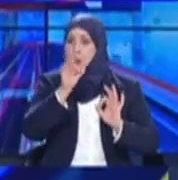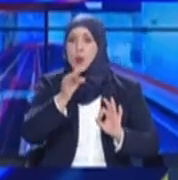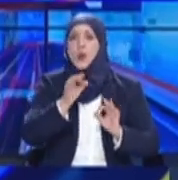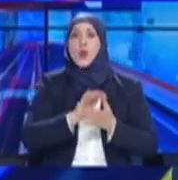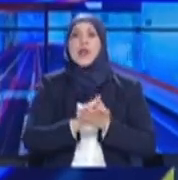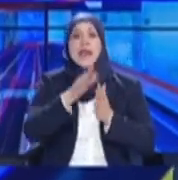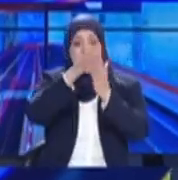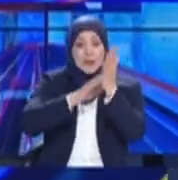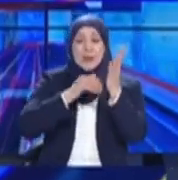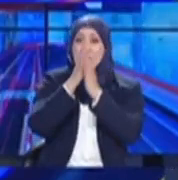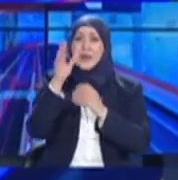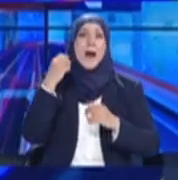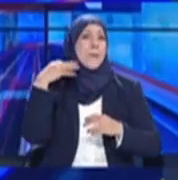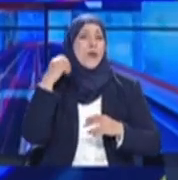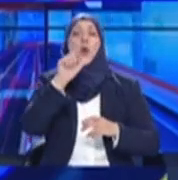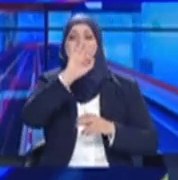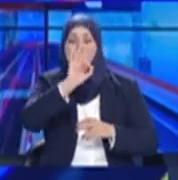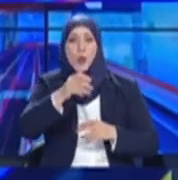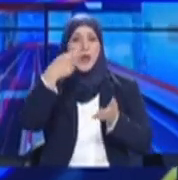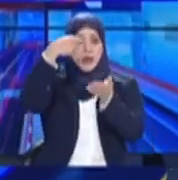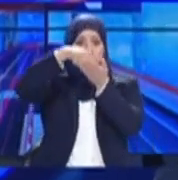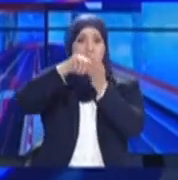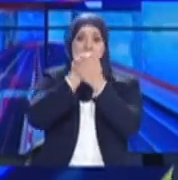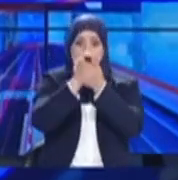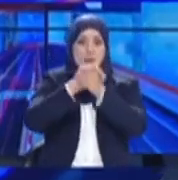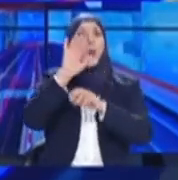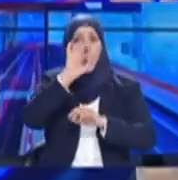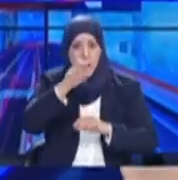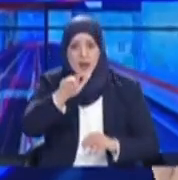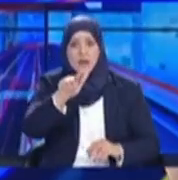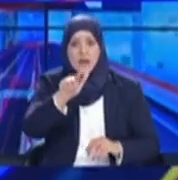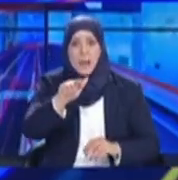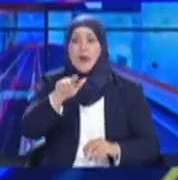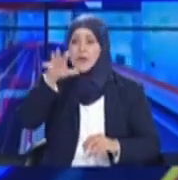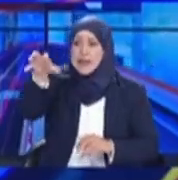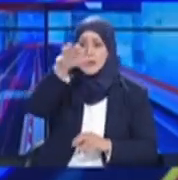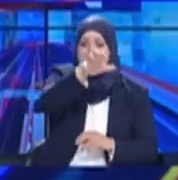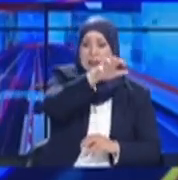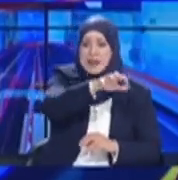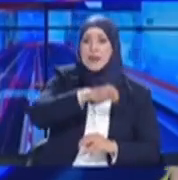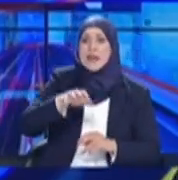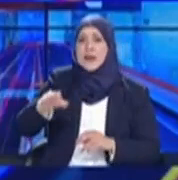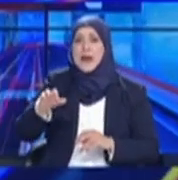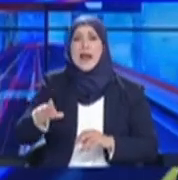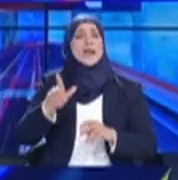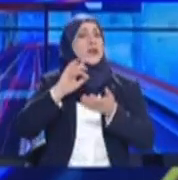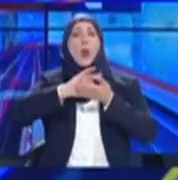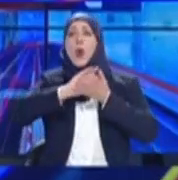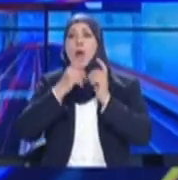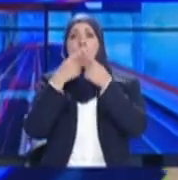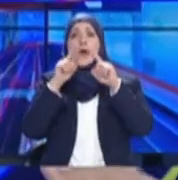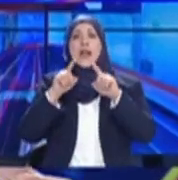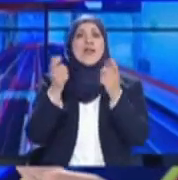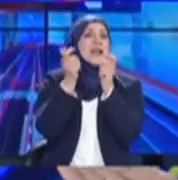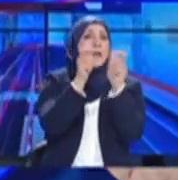كيف كيف موجودين الكل جاي وفرنا في مختلف المستودعات في مختلف المؤسسات اه حتى